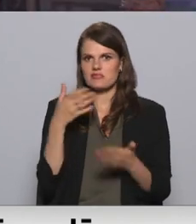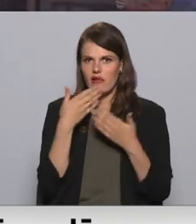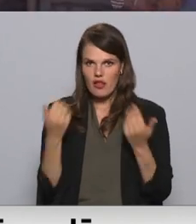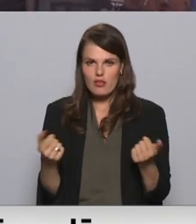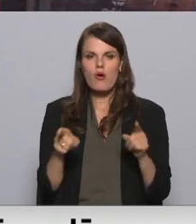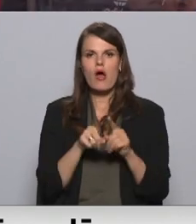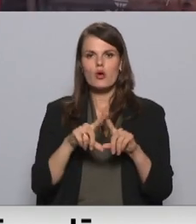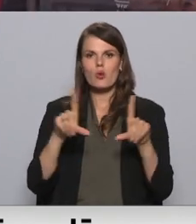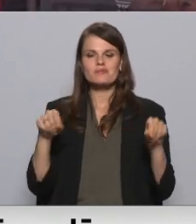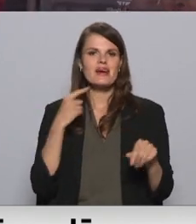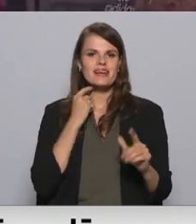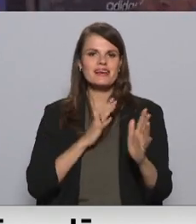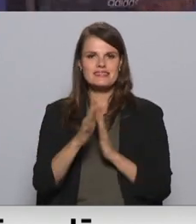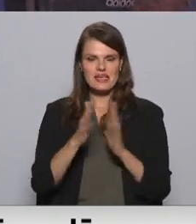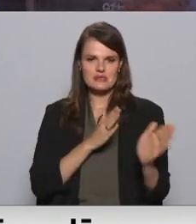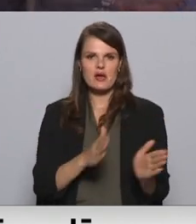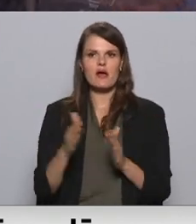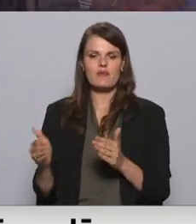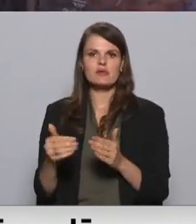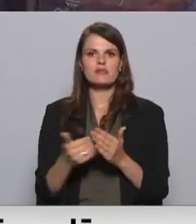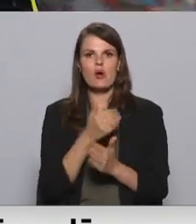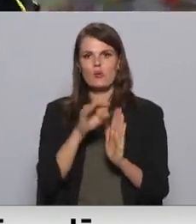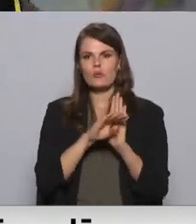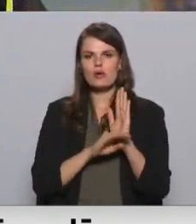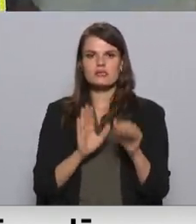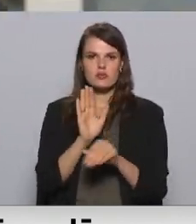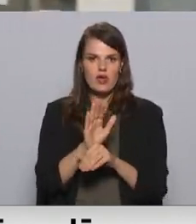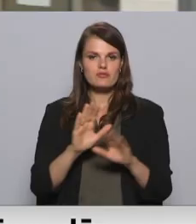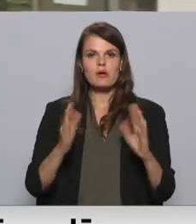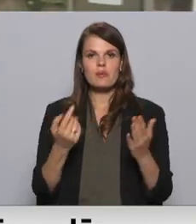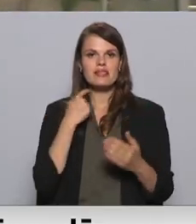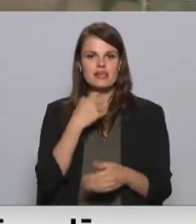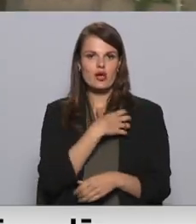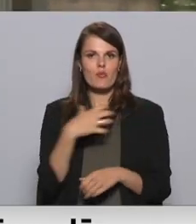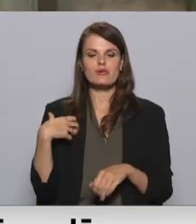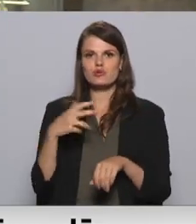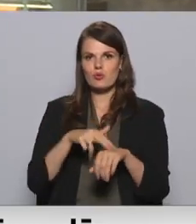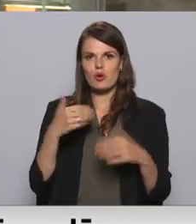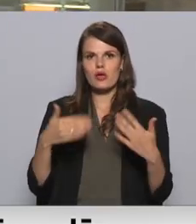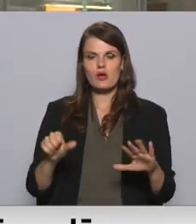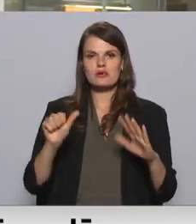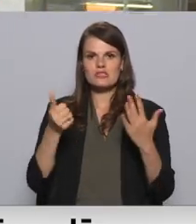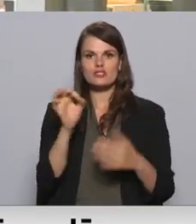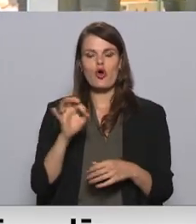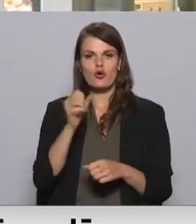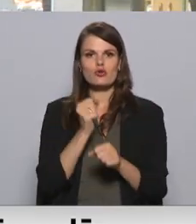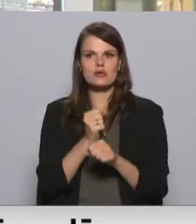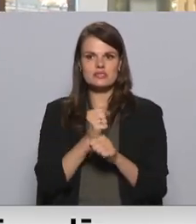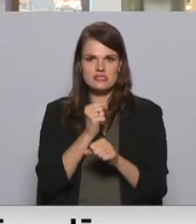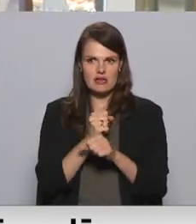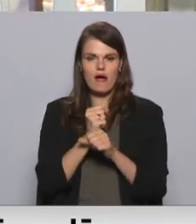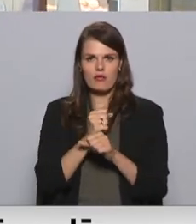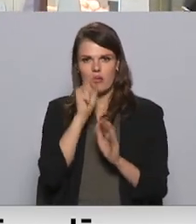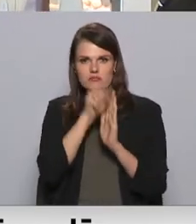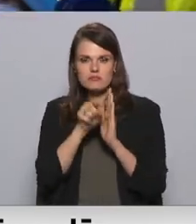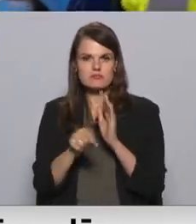Arī uzņēmums Rīgas satiksme gatavojas jaunu prasību ieviešanai, bet Rīgas pašvaldības policija jau no 6. oktobra strādā pastiprinātā